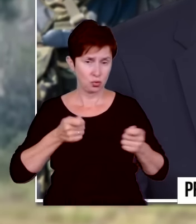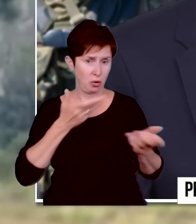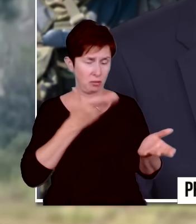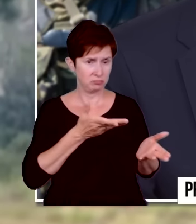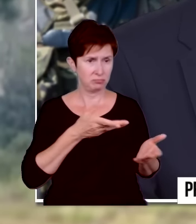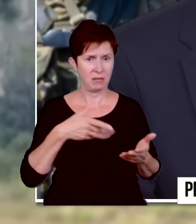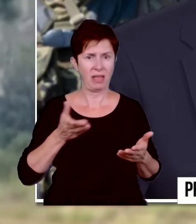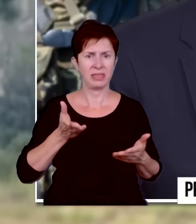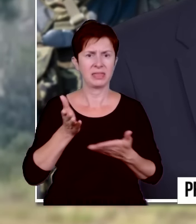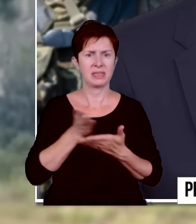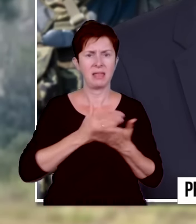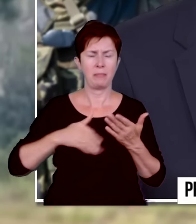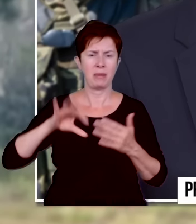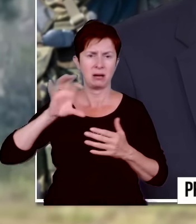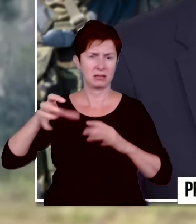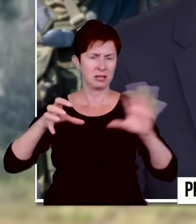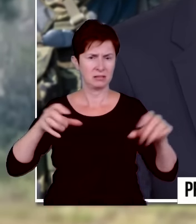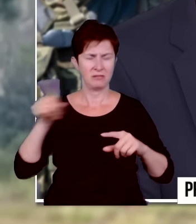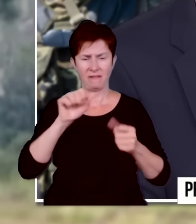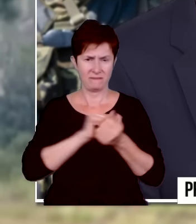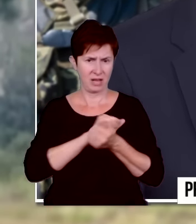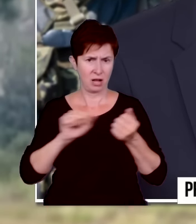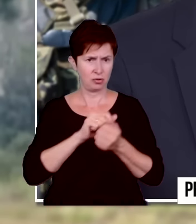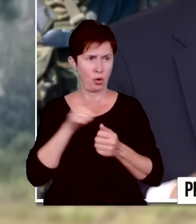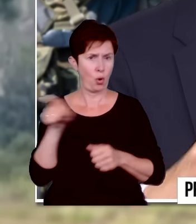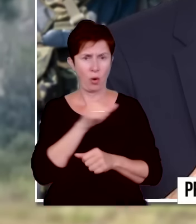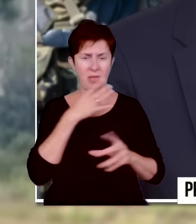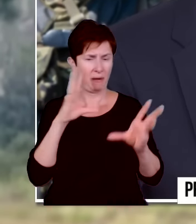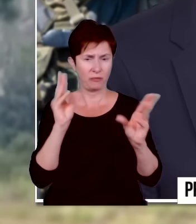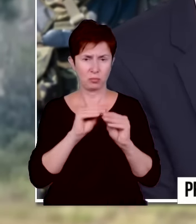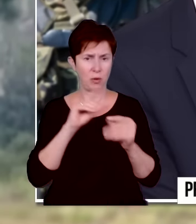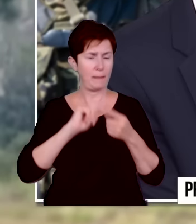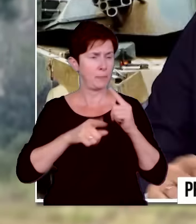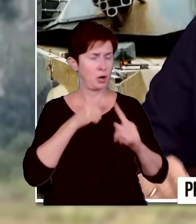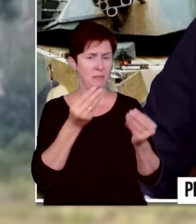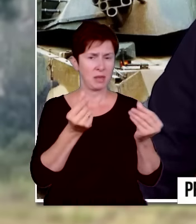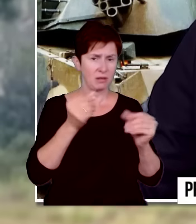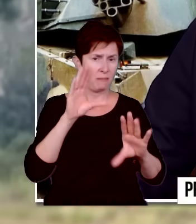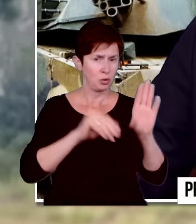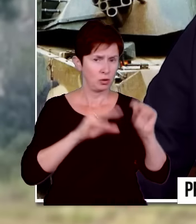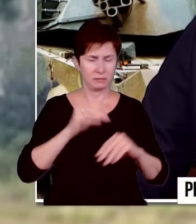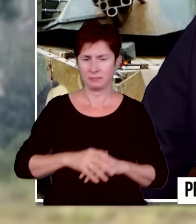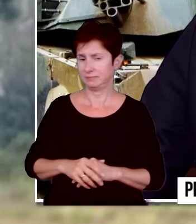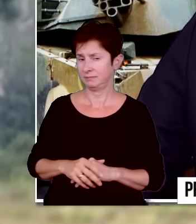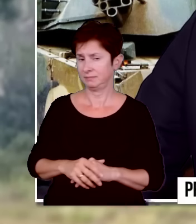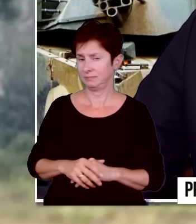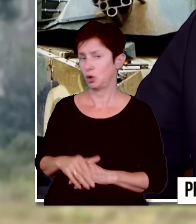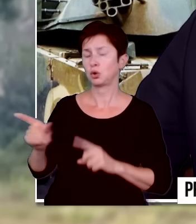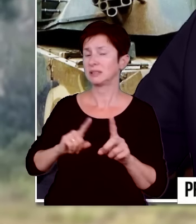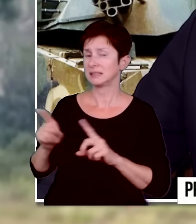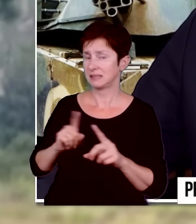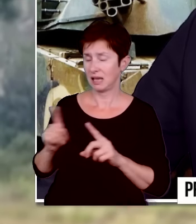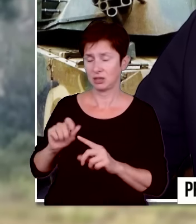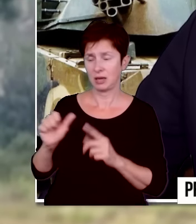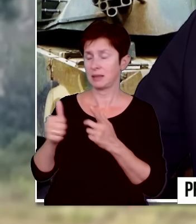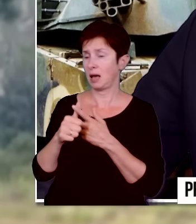niejasnego nie mają jednej wspólnej polityki finansowej polityki budżetowej nie to świadczy o dwóch rzeczach znaczy po